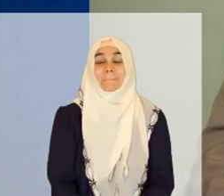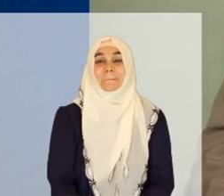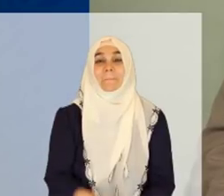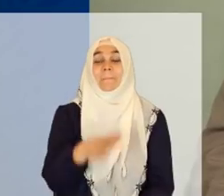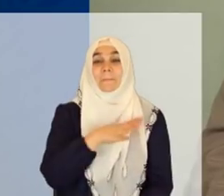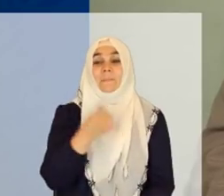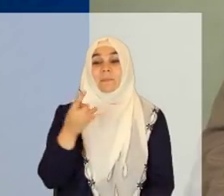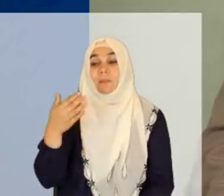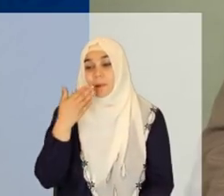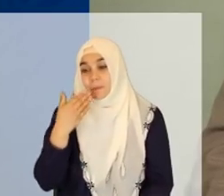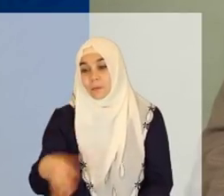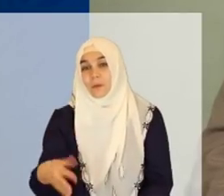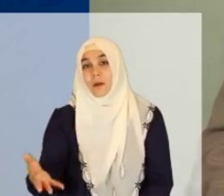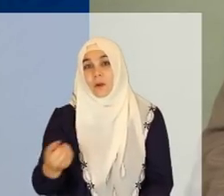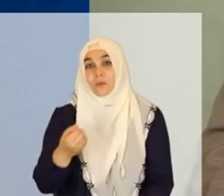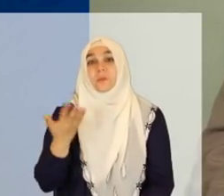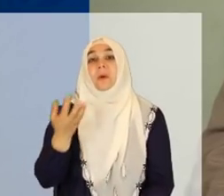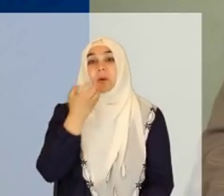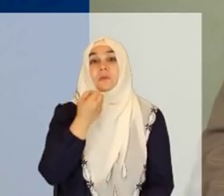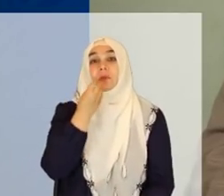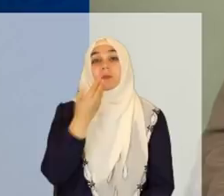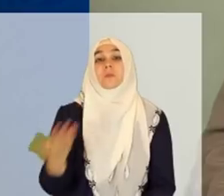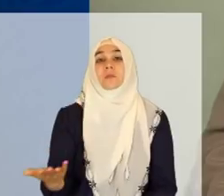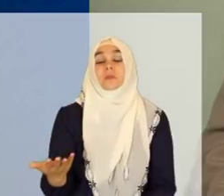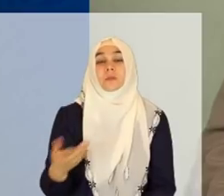Nima qiladi? Bir bolani og'zidan tushib ketgan narsani boshqa odam nimaga yeydi?